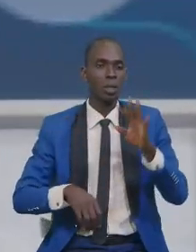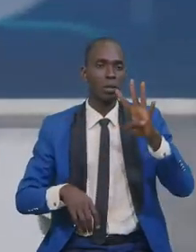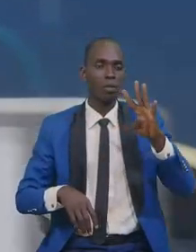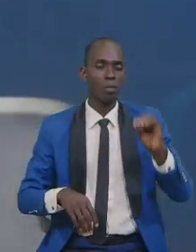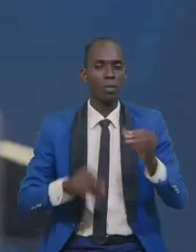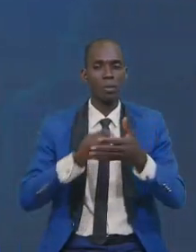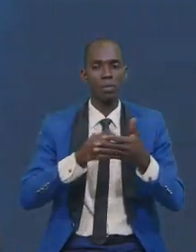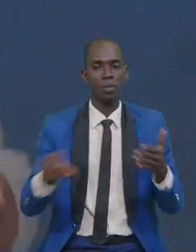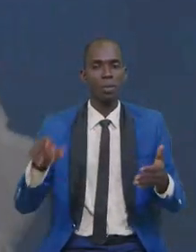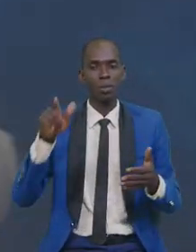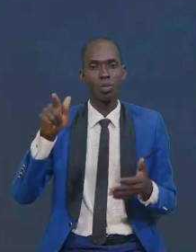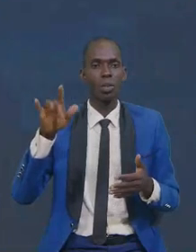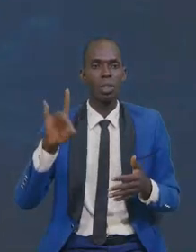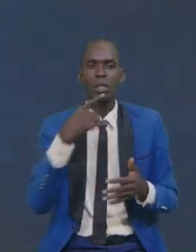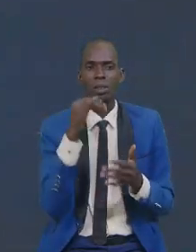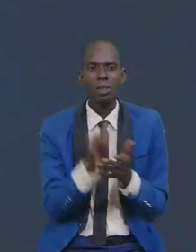28.